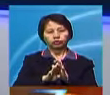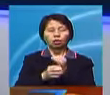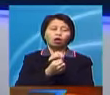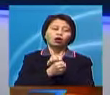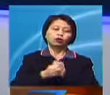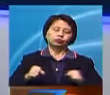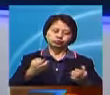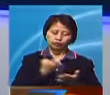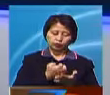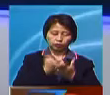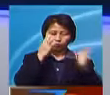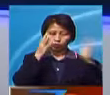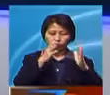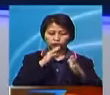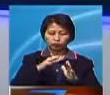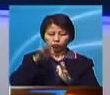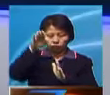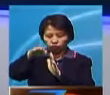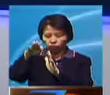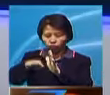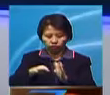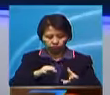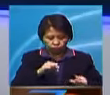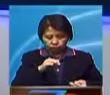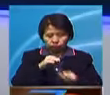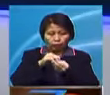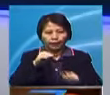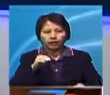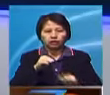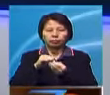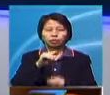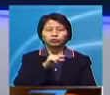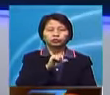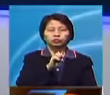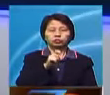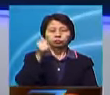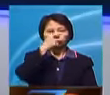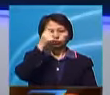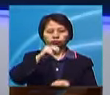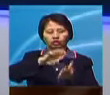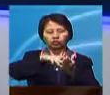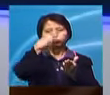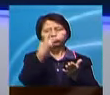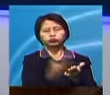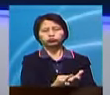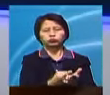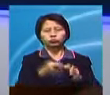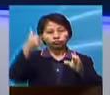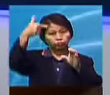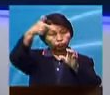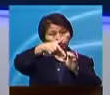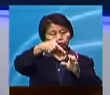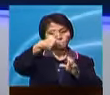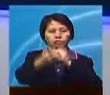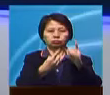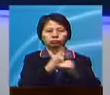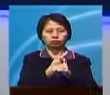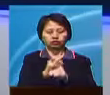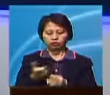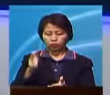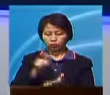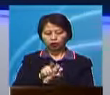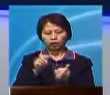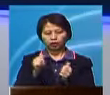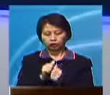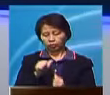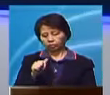ekonomi Malaysia dengan menampung kekurangan hasil kerajaan khususnya akibat kejatuhan harga minyak mentah dunia. Laporannya bersama